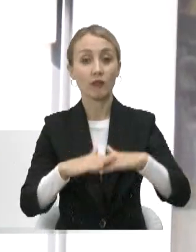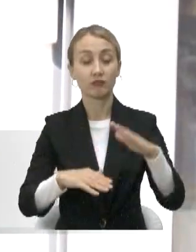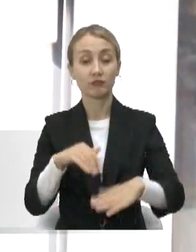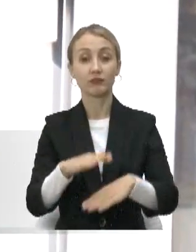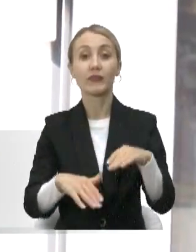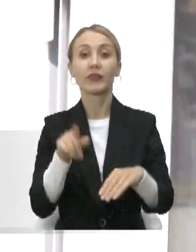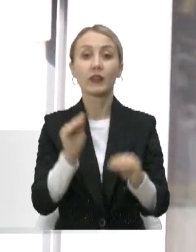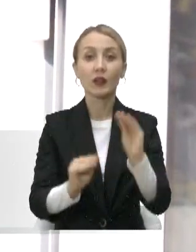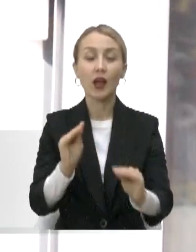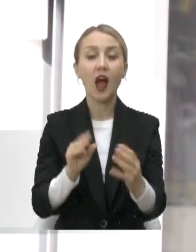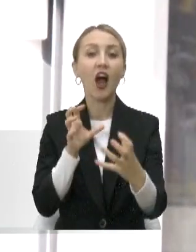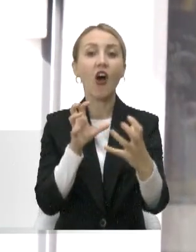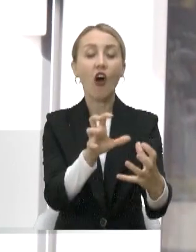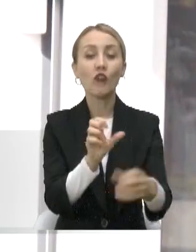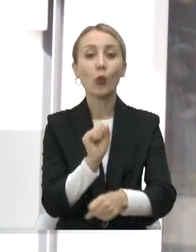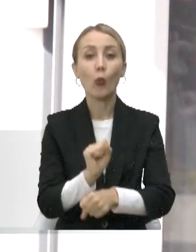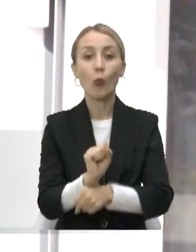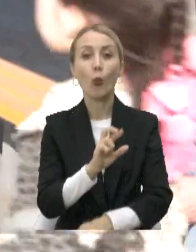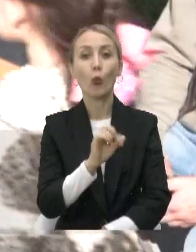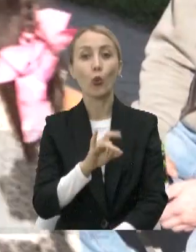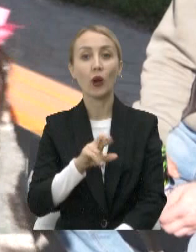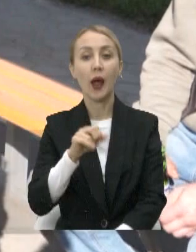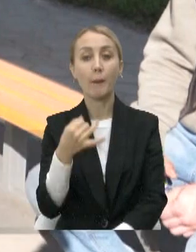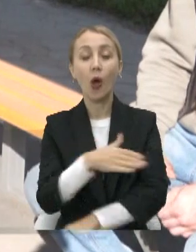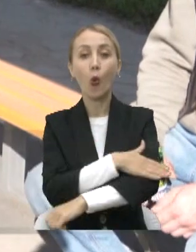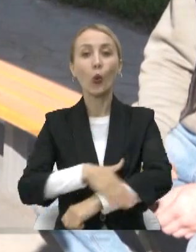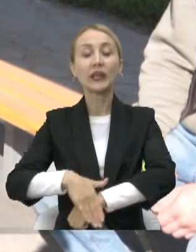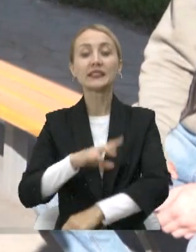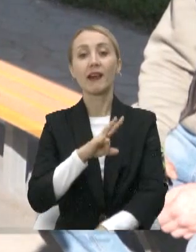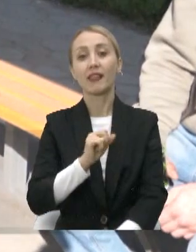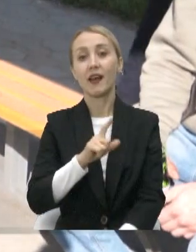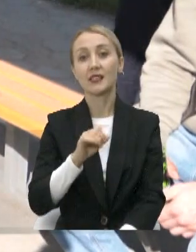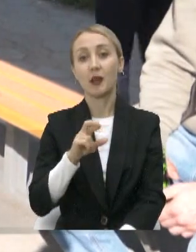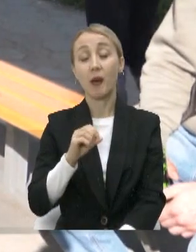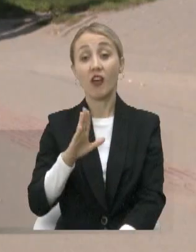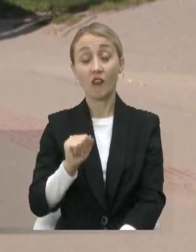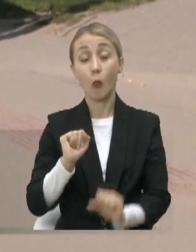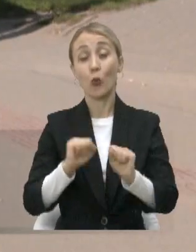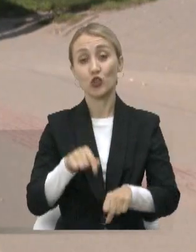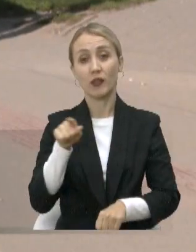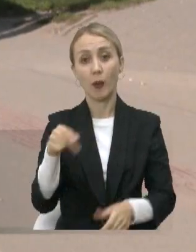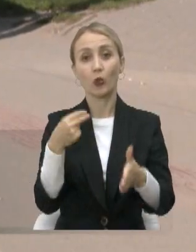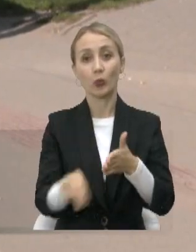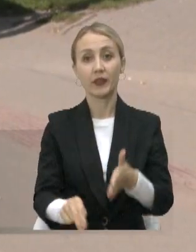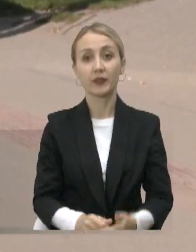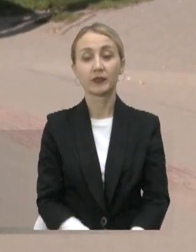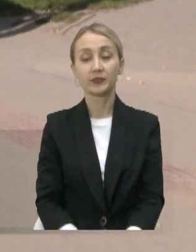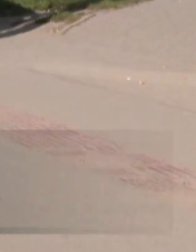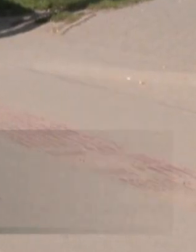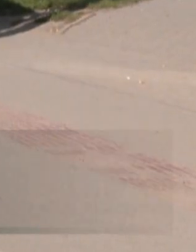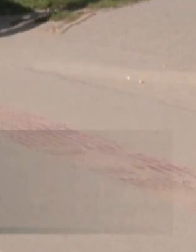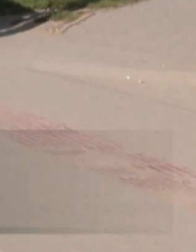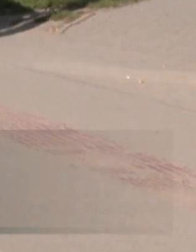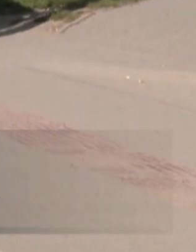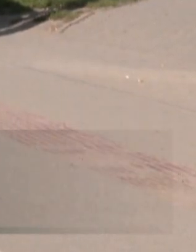который находится на автобусной остановке Бурабай по проспекту Назарбаева каирбек тулегенов нурсауле Мурад повел Соловьёв Алмаз адвокатов